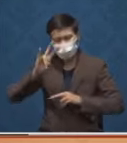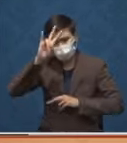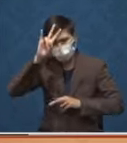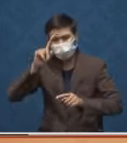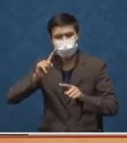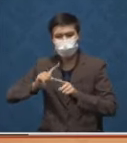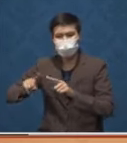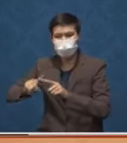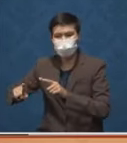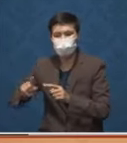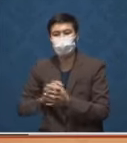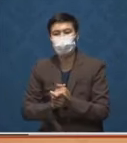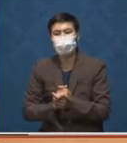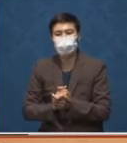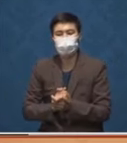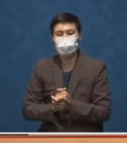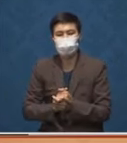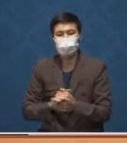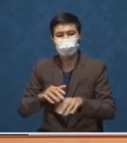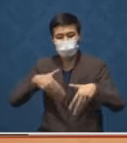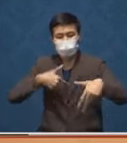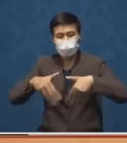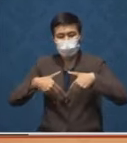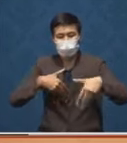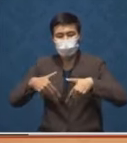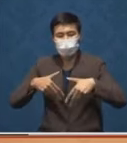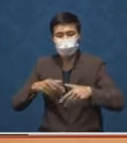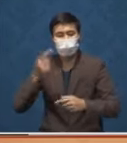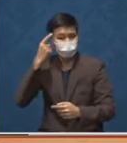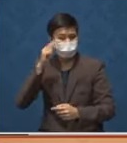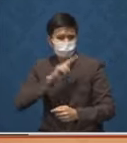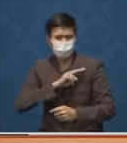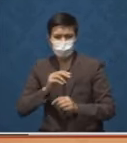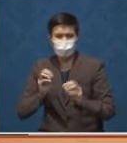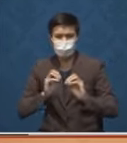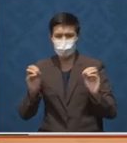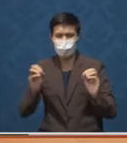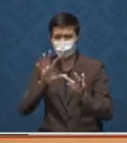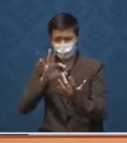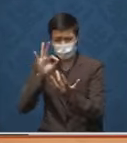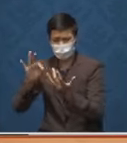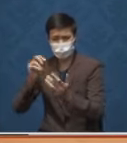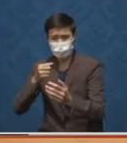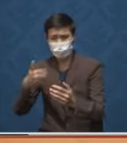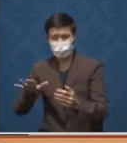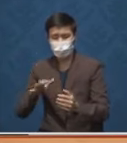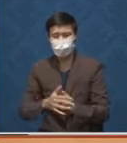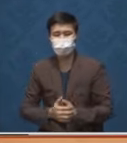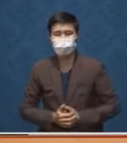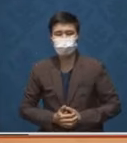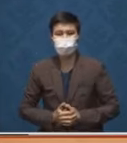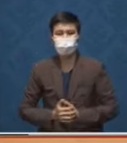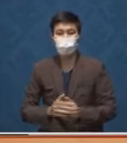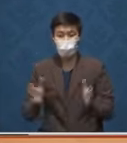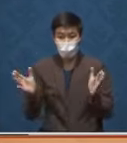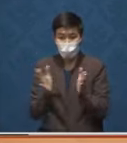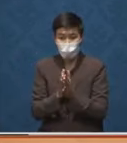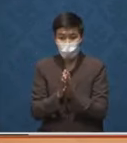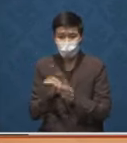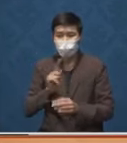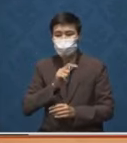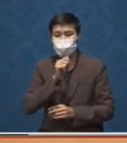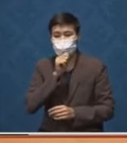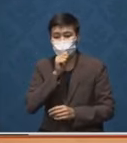นและประชาชนหมดทางเลือกจนกรณีล่าสุดคือกรณีการควบรวมระหว่าง True และ Dtac